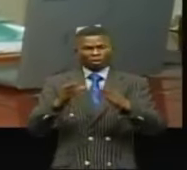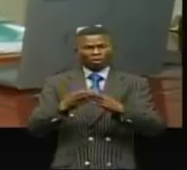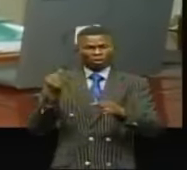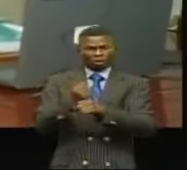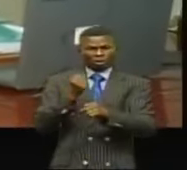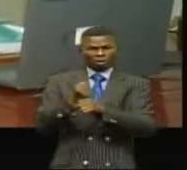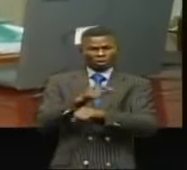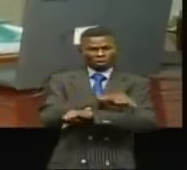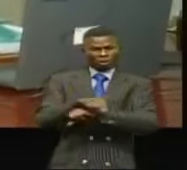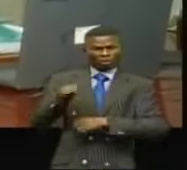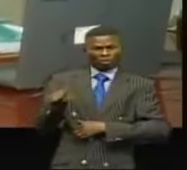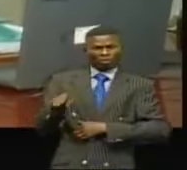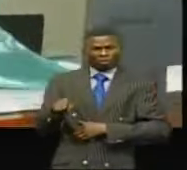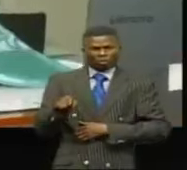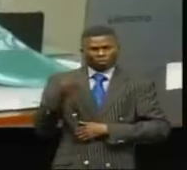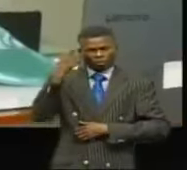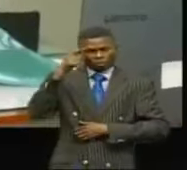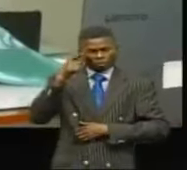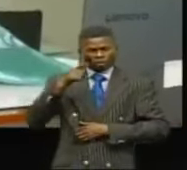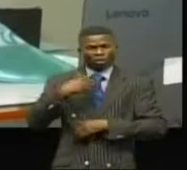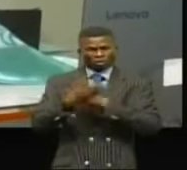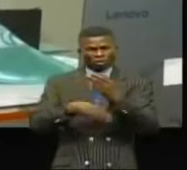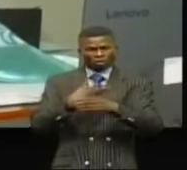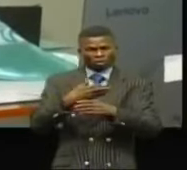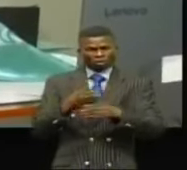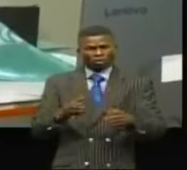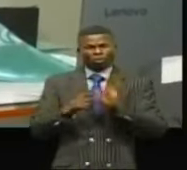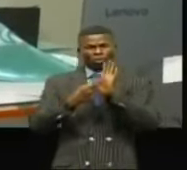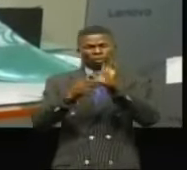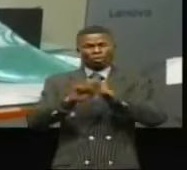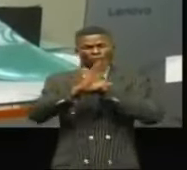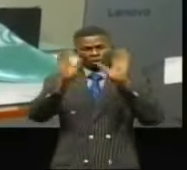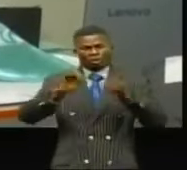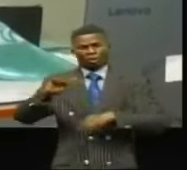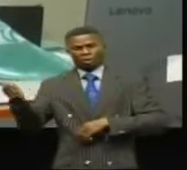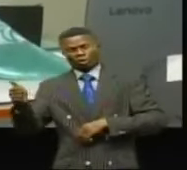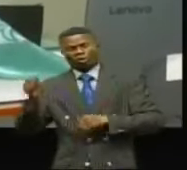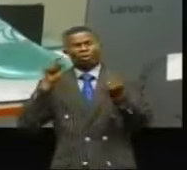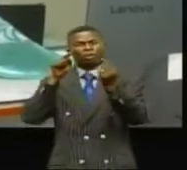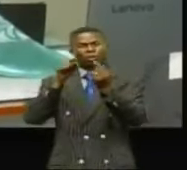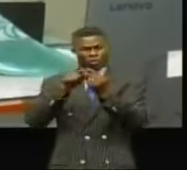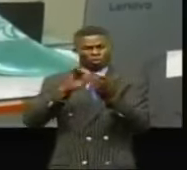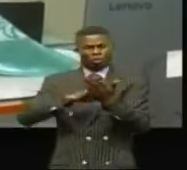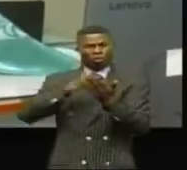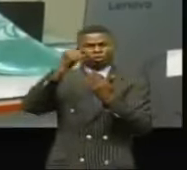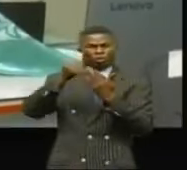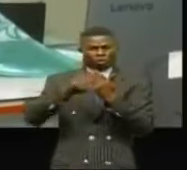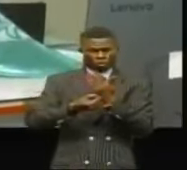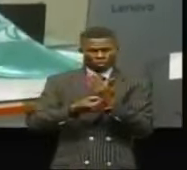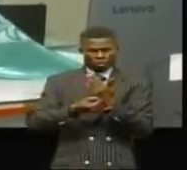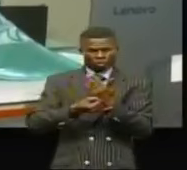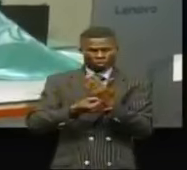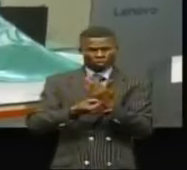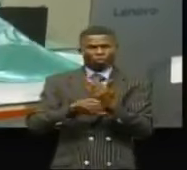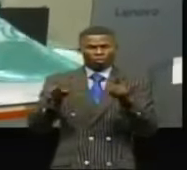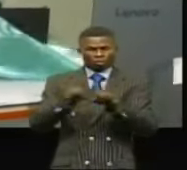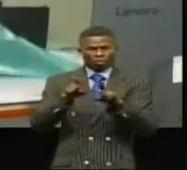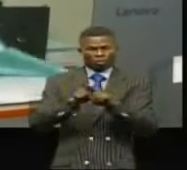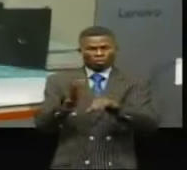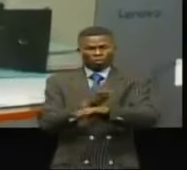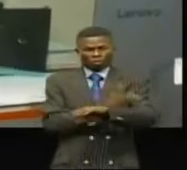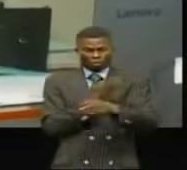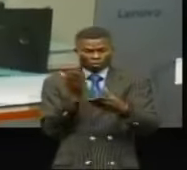cette institution pour en assurer la cohérence avec les autres objectifs du programme. Eu égard à l'évolution du